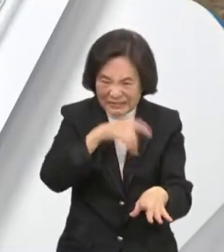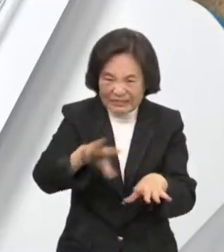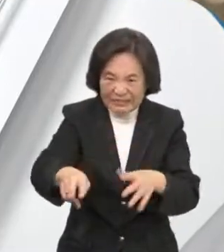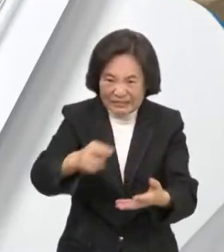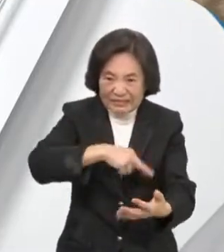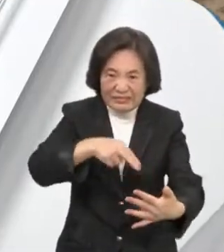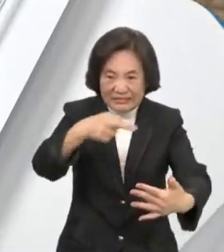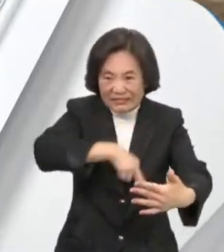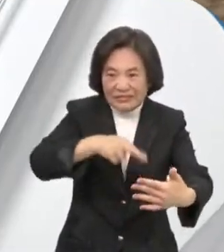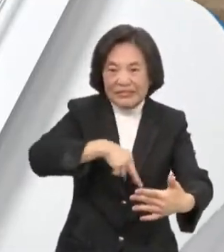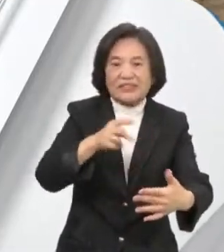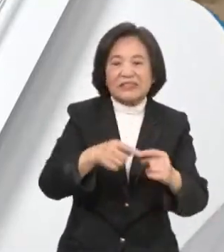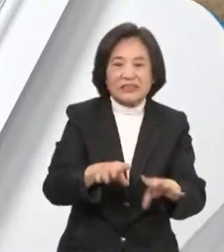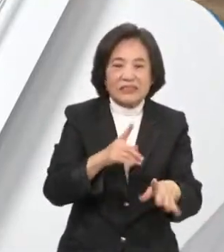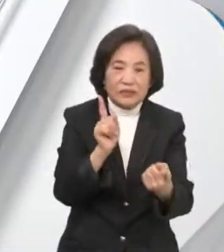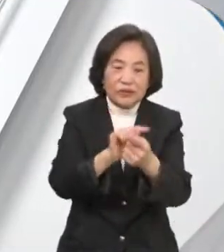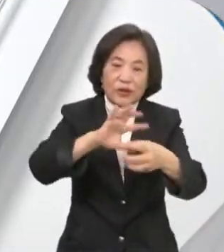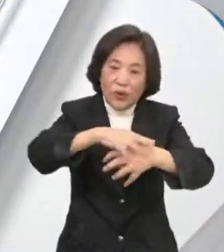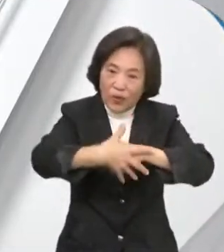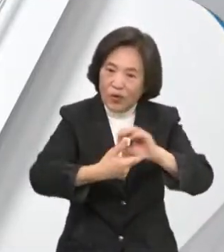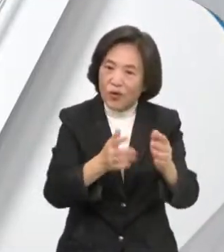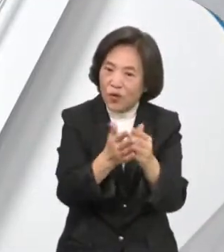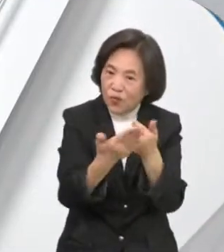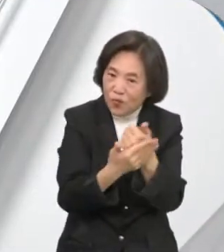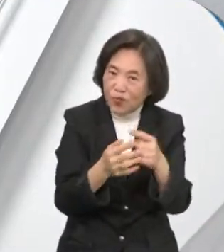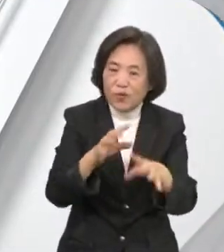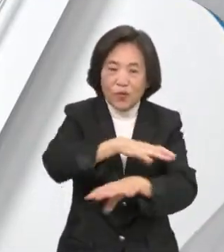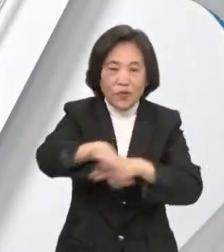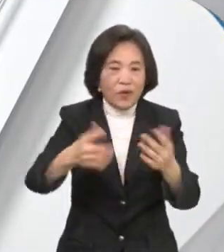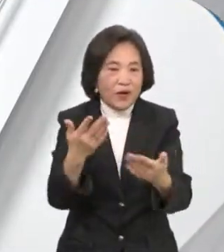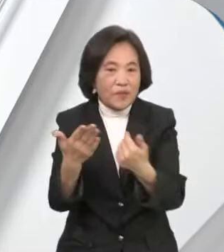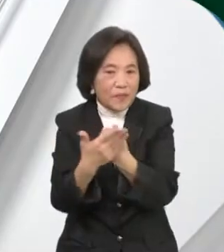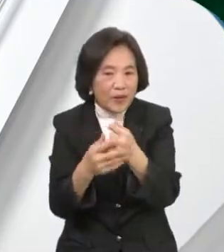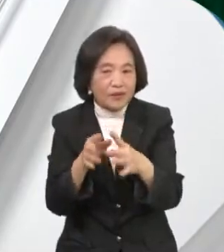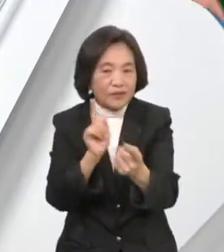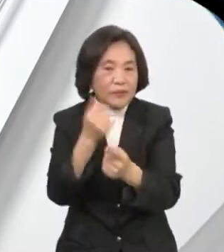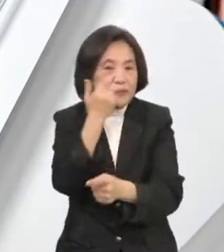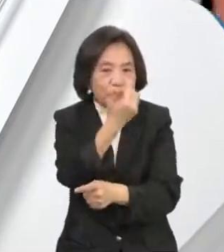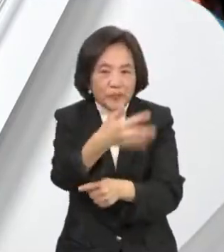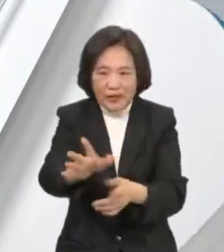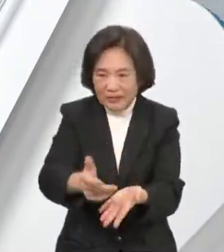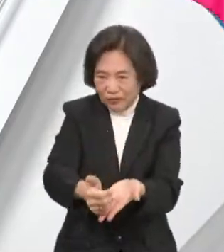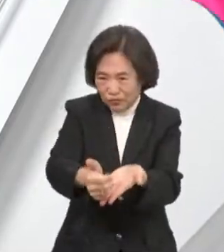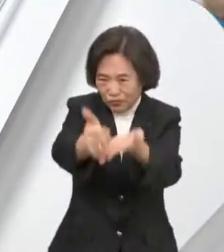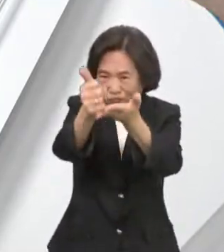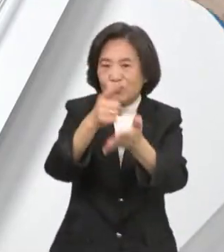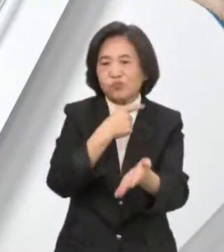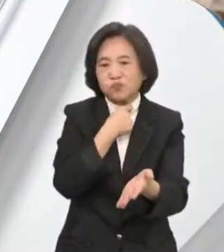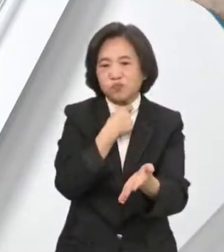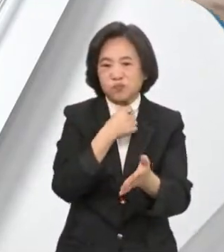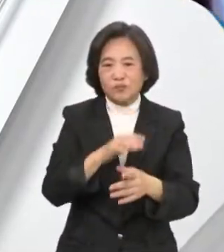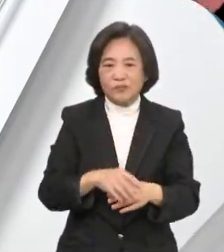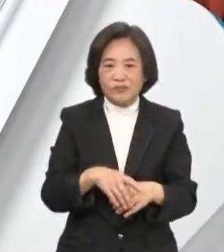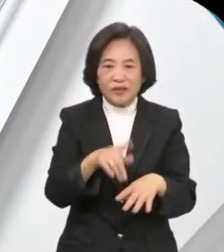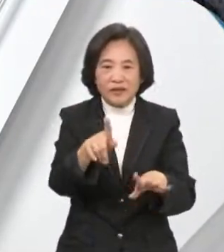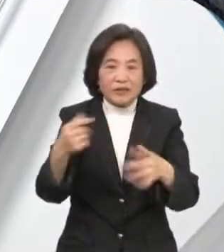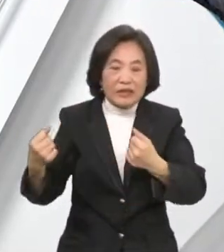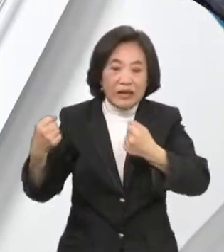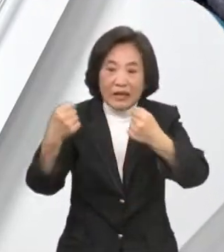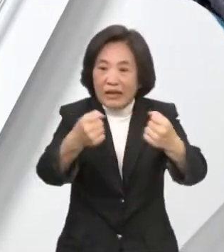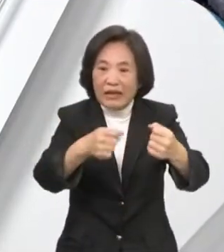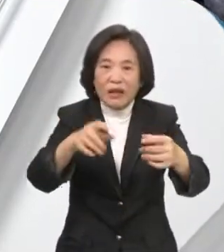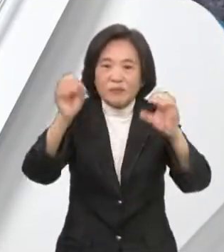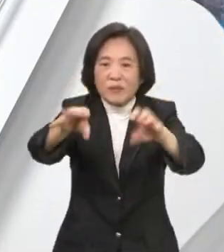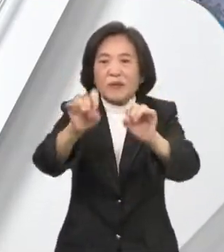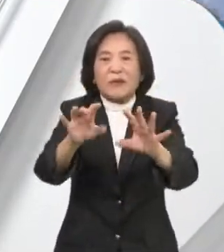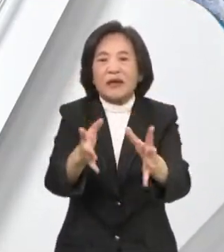达爱护地球、做好环保，还有对海洋的尊敬。 不然都堆这里，车子会开不过去。 我们希望